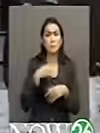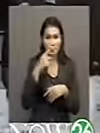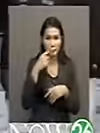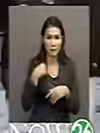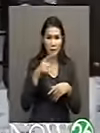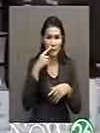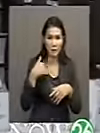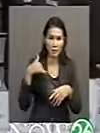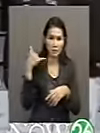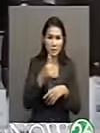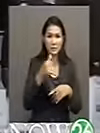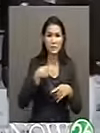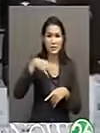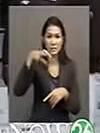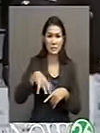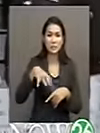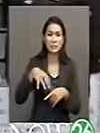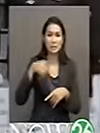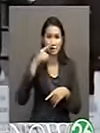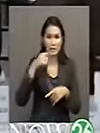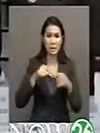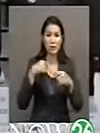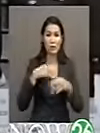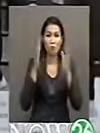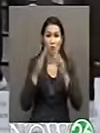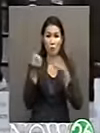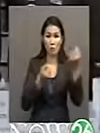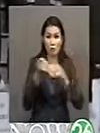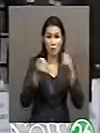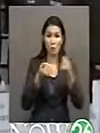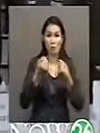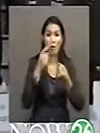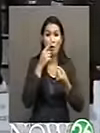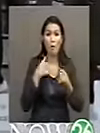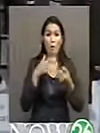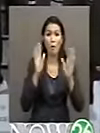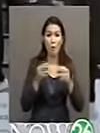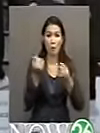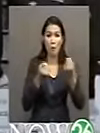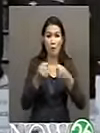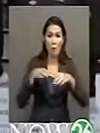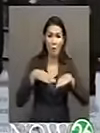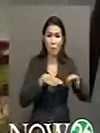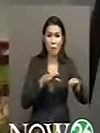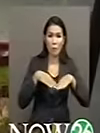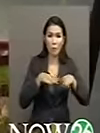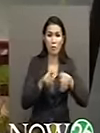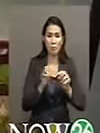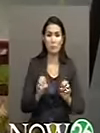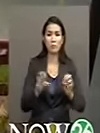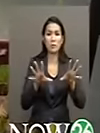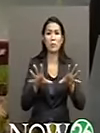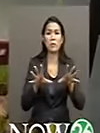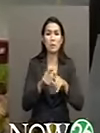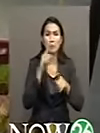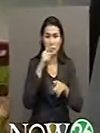ยช้างก็ไปที่นี่ต่อแต่ระหว่างช้างเนี่ยเนื่องจากรถของเจ้าหน้าที่เนี่ยมีจำนวนหลายคันแสงไฟน่าจะผิดปก